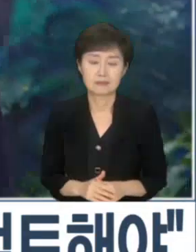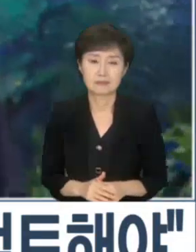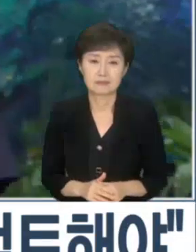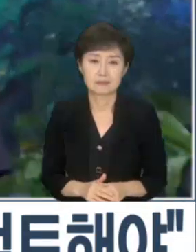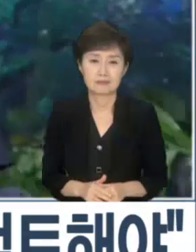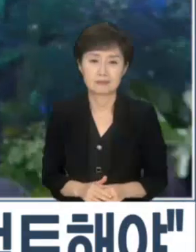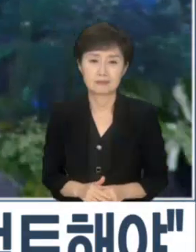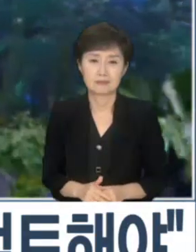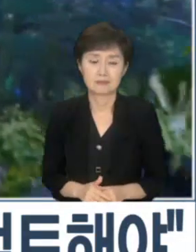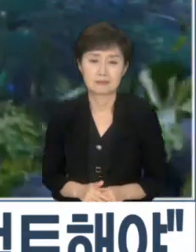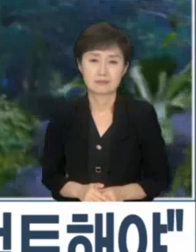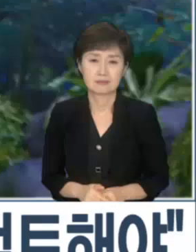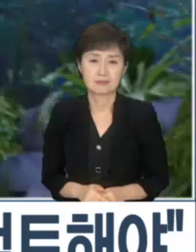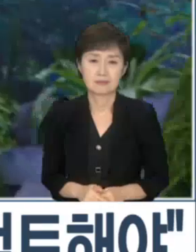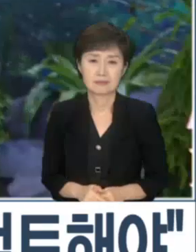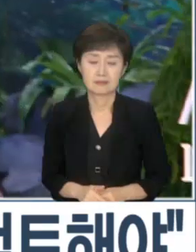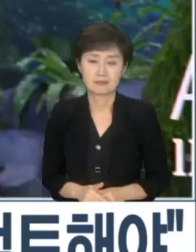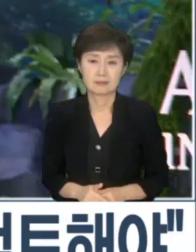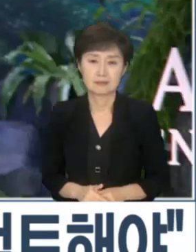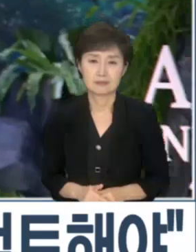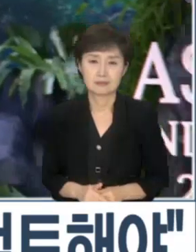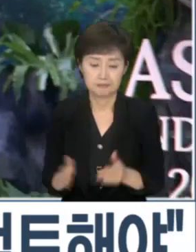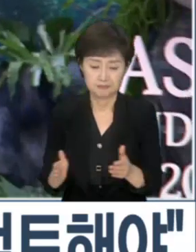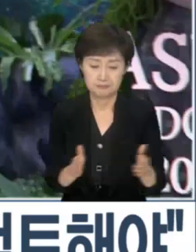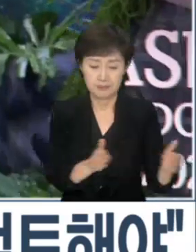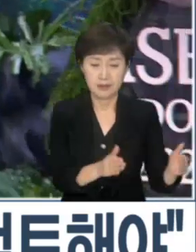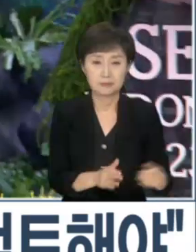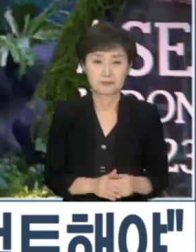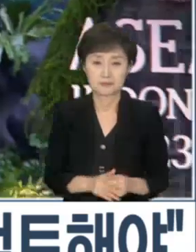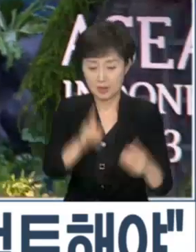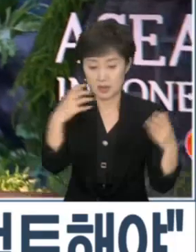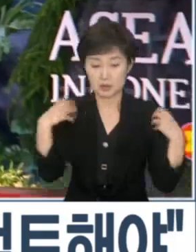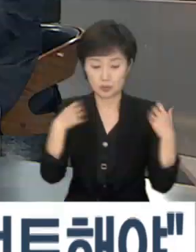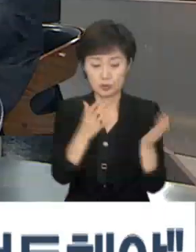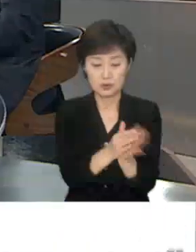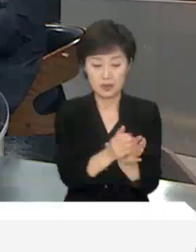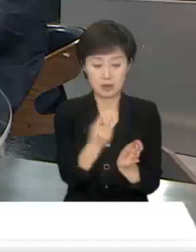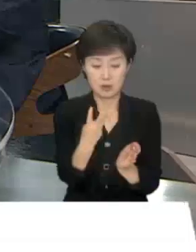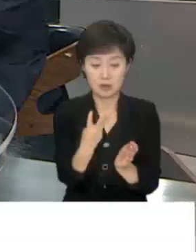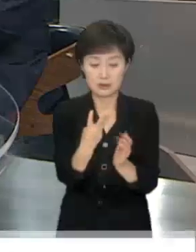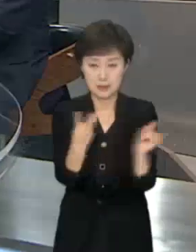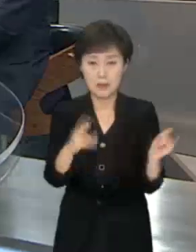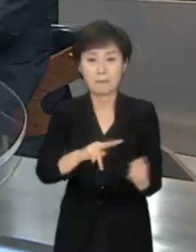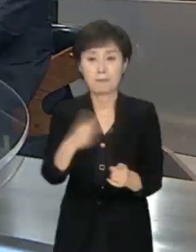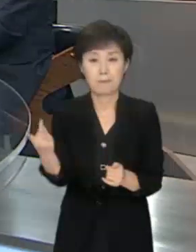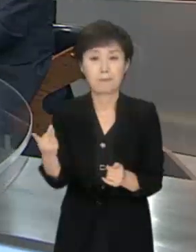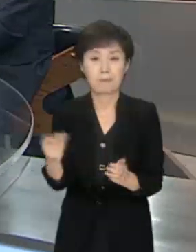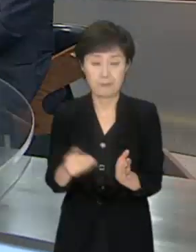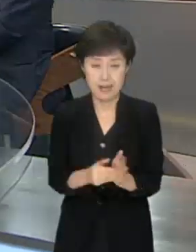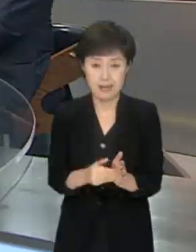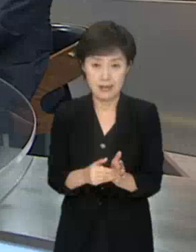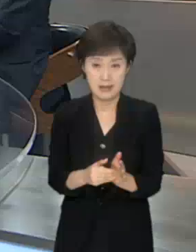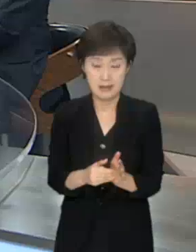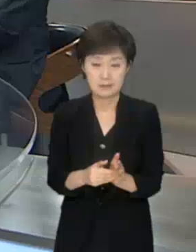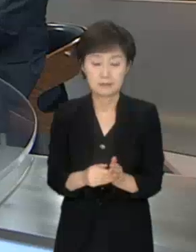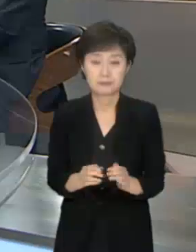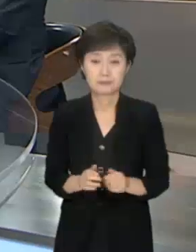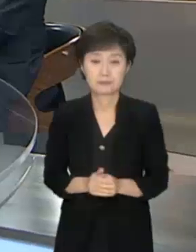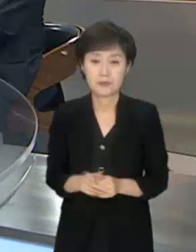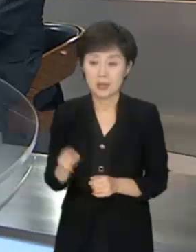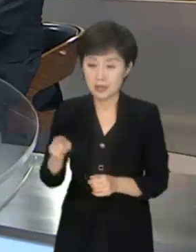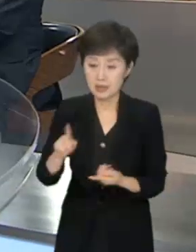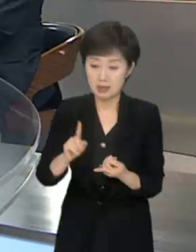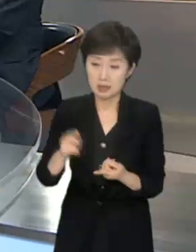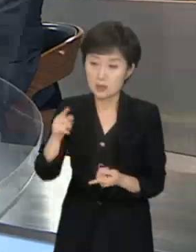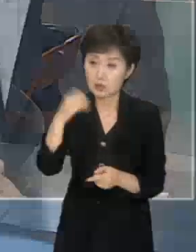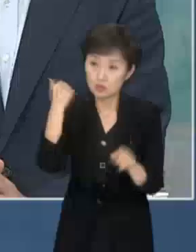해서 그렇게 얘기는 하시면 안 되는 겁니다 제가 계약으로 넘어가 볼까요 여야 의견 대립하는 부분 단순히 북남 회담뿐만은 아니었고요